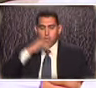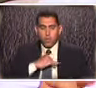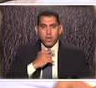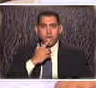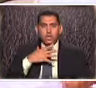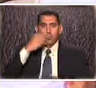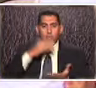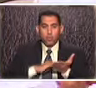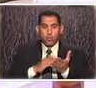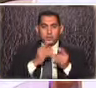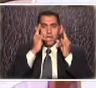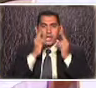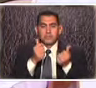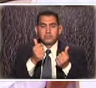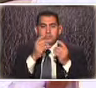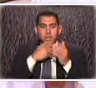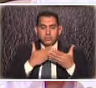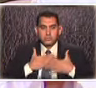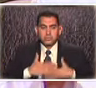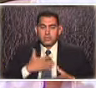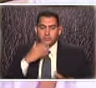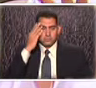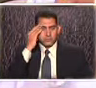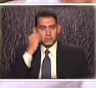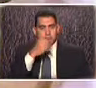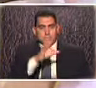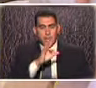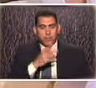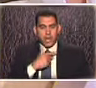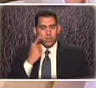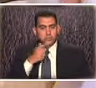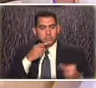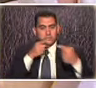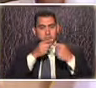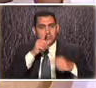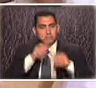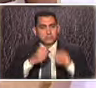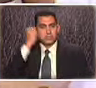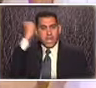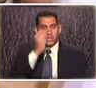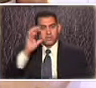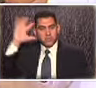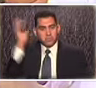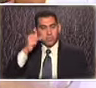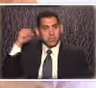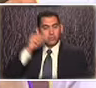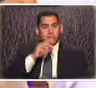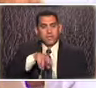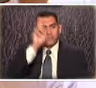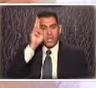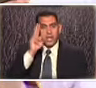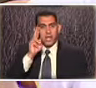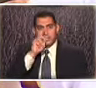الاتجاهين الواقعيه التي تجعله يتنازل عن كل شيء مقابل ان ينازع يقتل يبطش يفعل يظلم